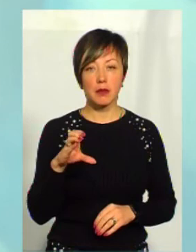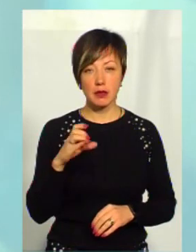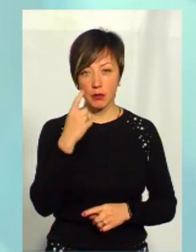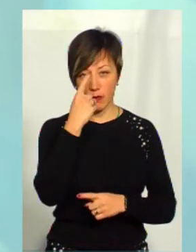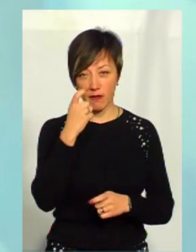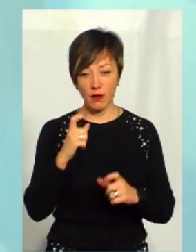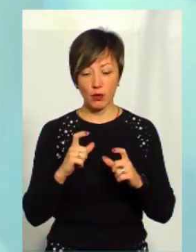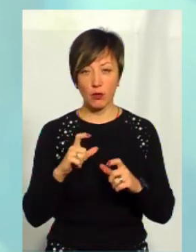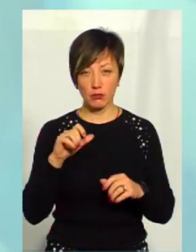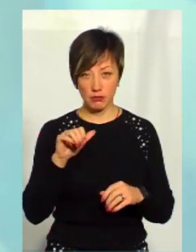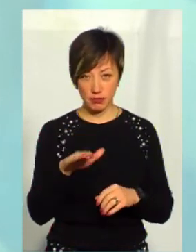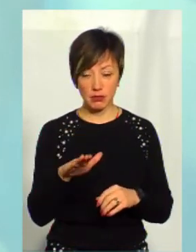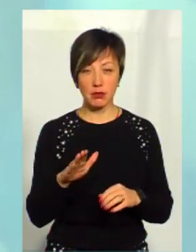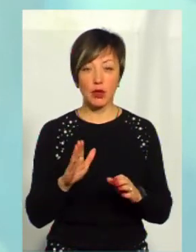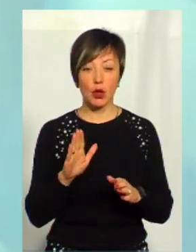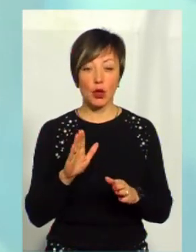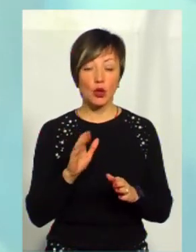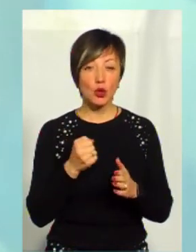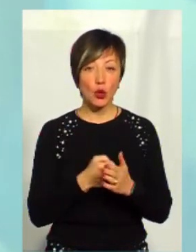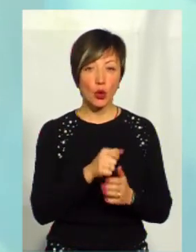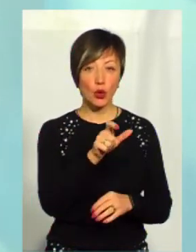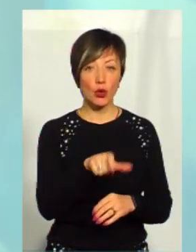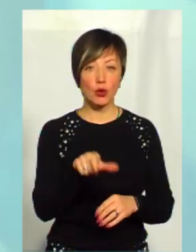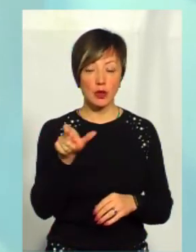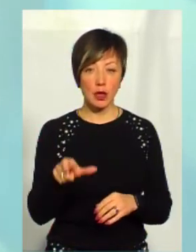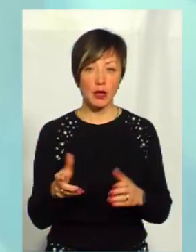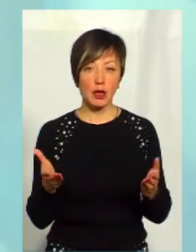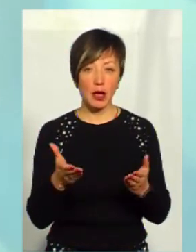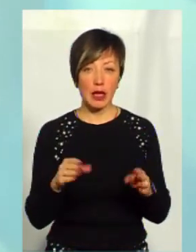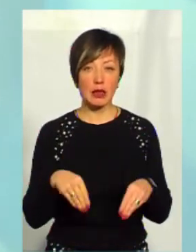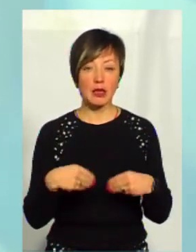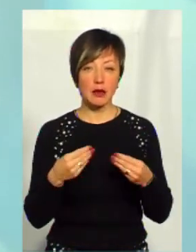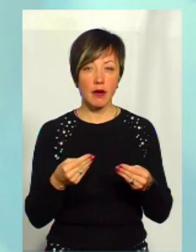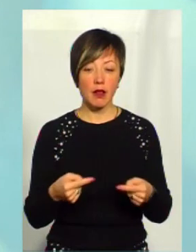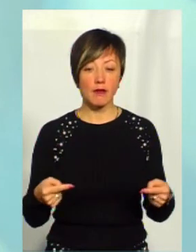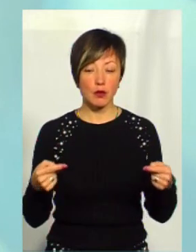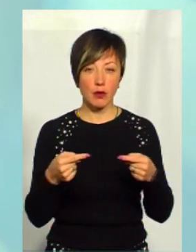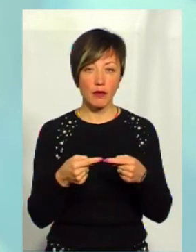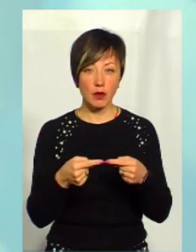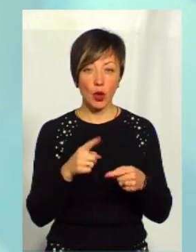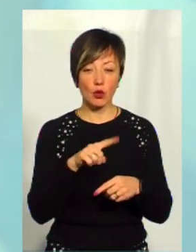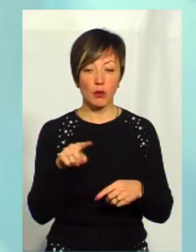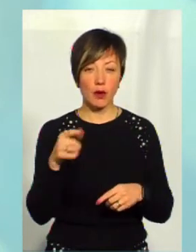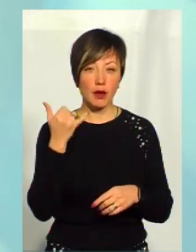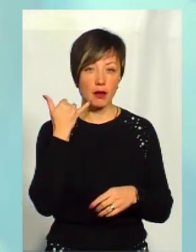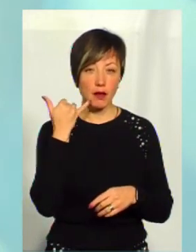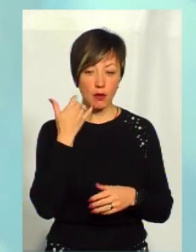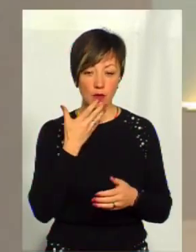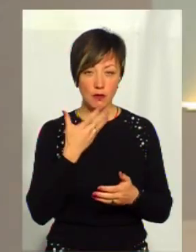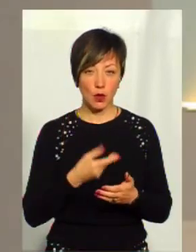СМС-повідомлення, да, звичайно, надходили, але лише до тих пільговиків, які надавали, відповідно, номера мобільних